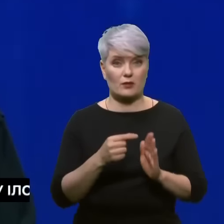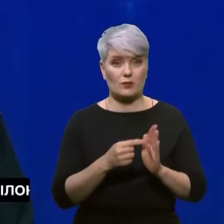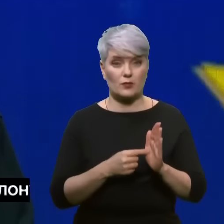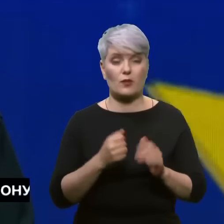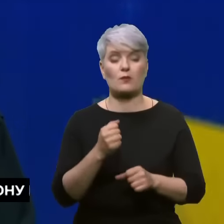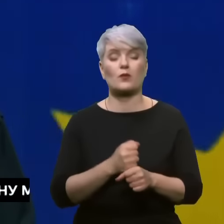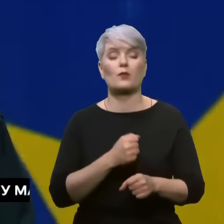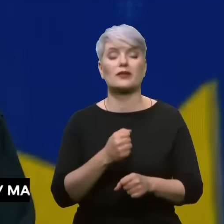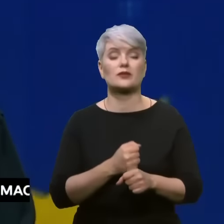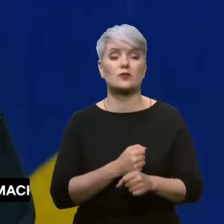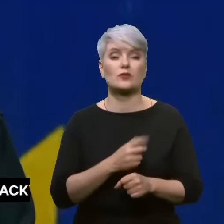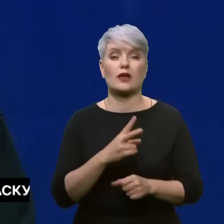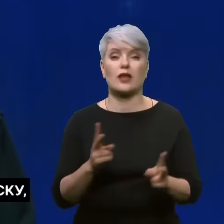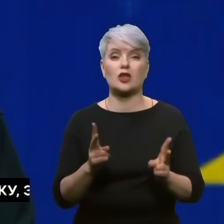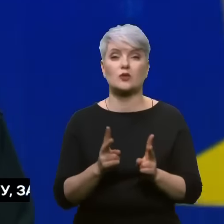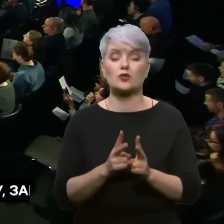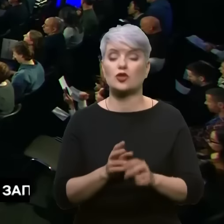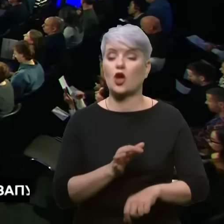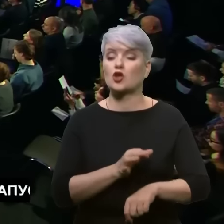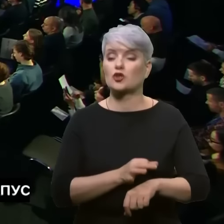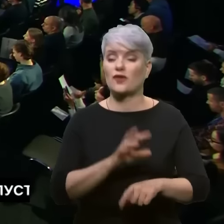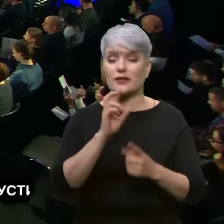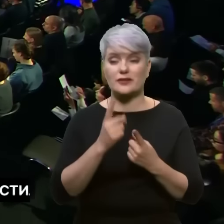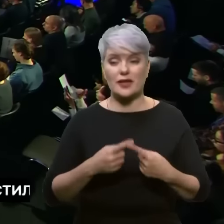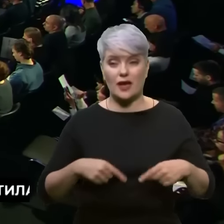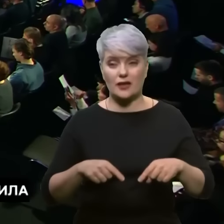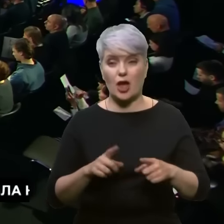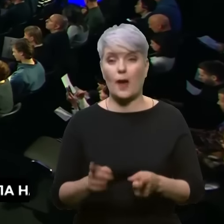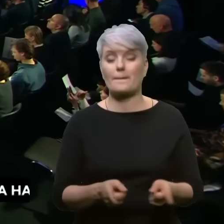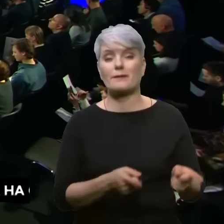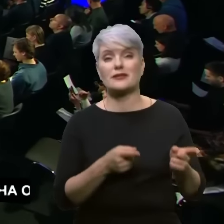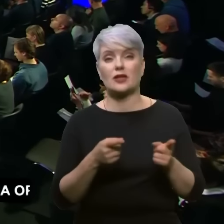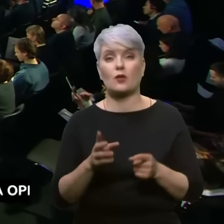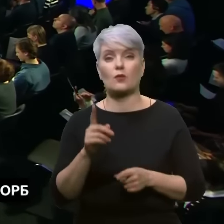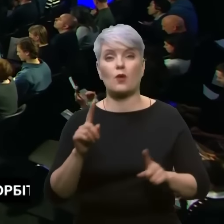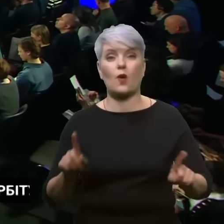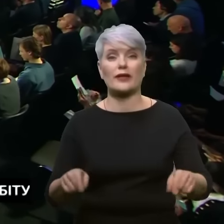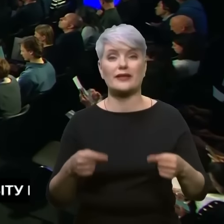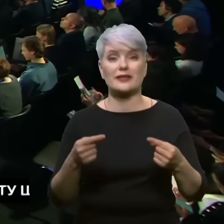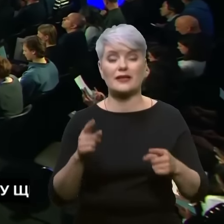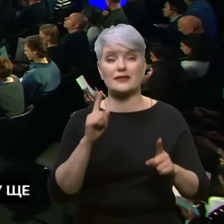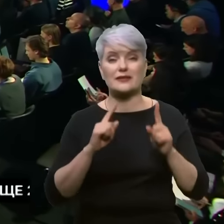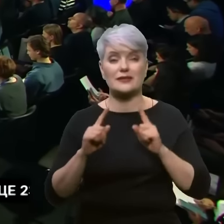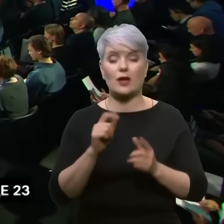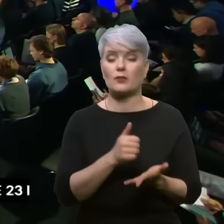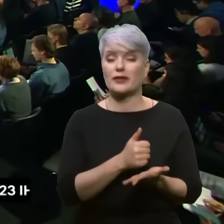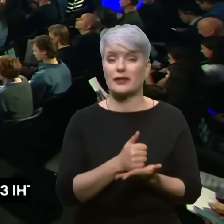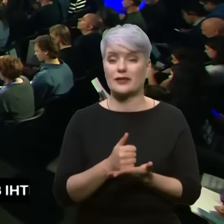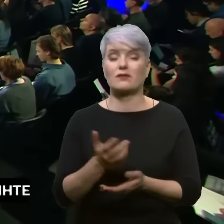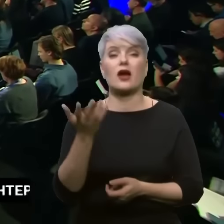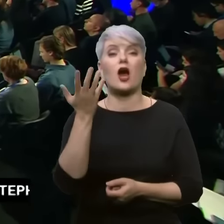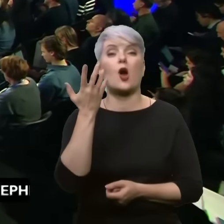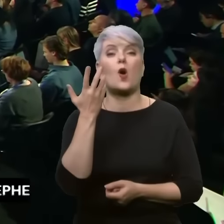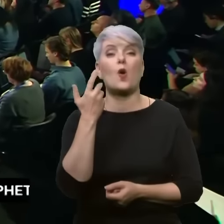на зустрічі в Швейцарії. Після цього будемо організовувати саміт лідерів. Коли саміт